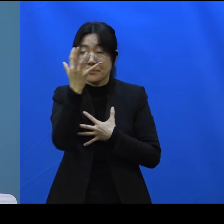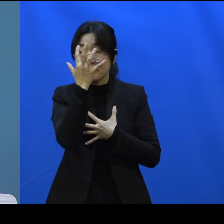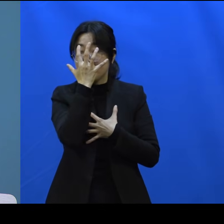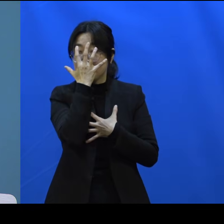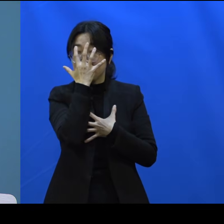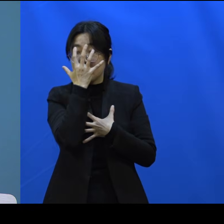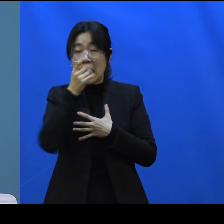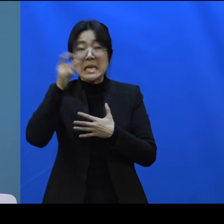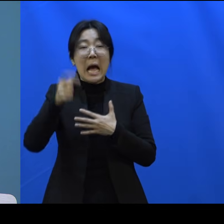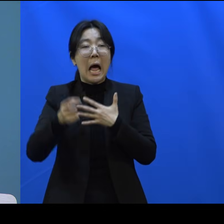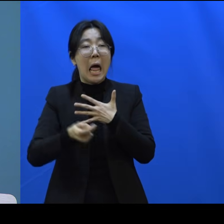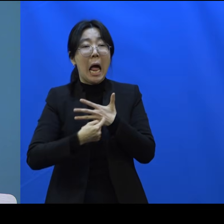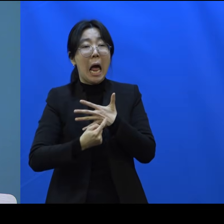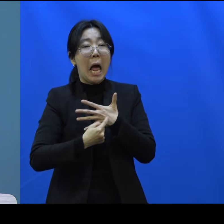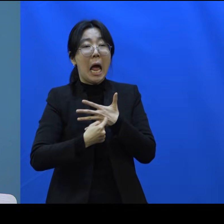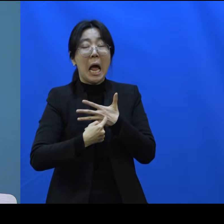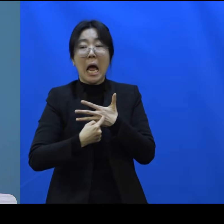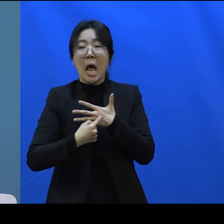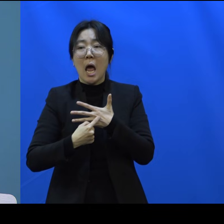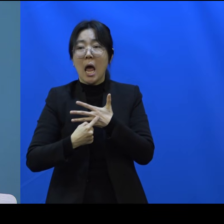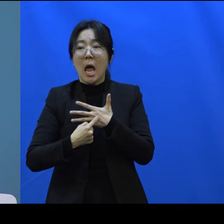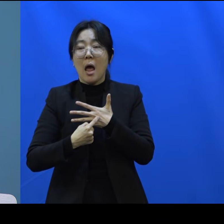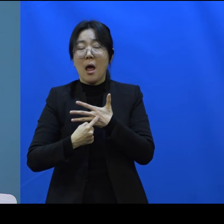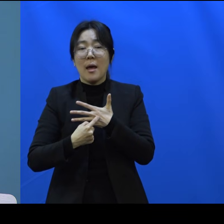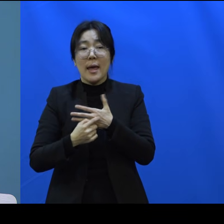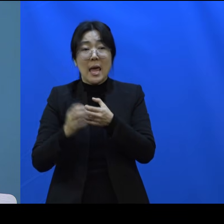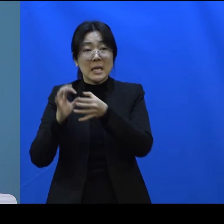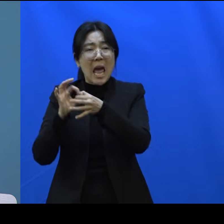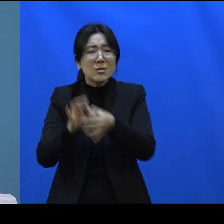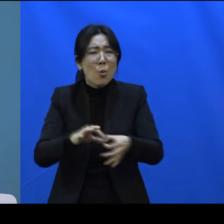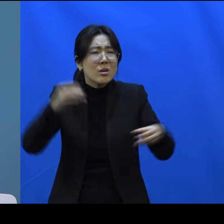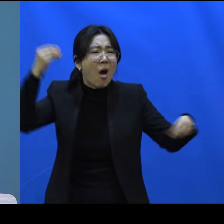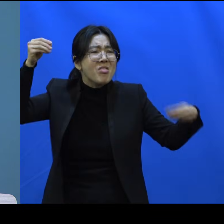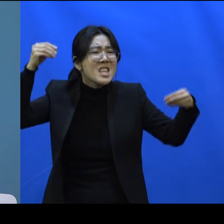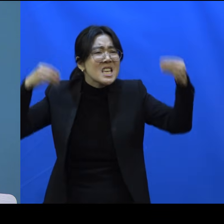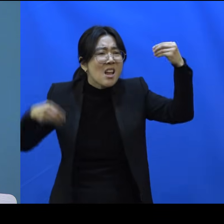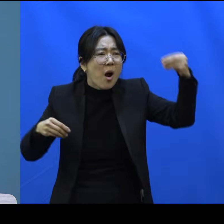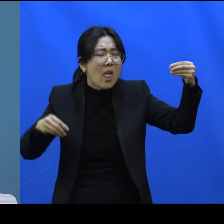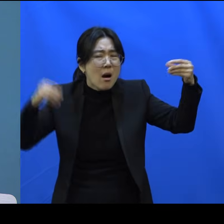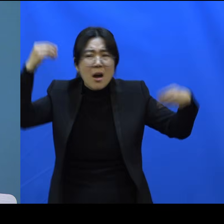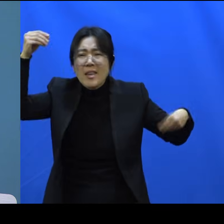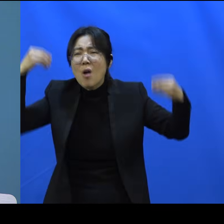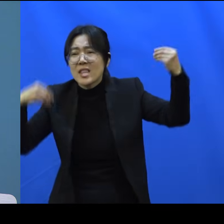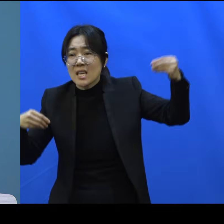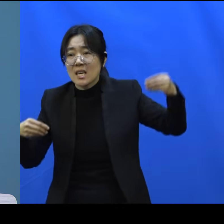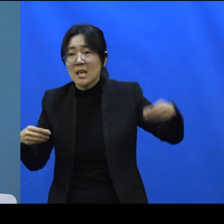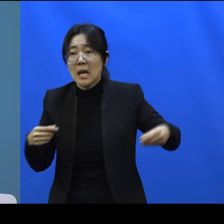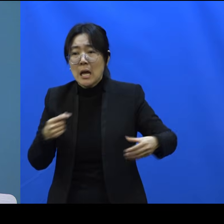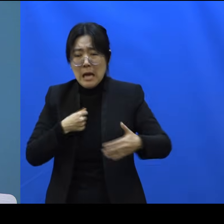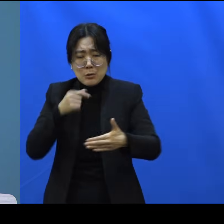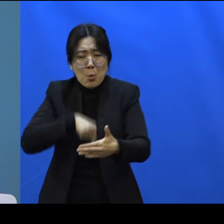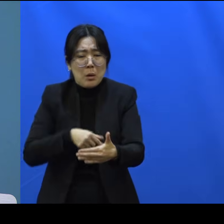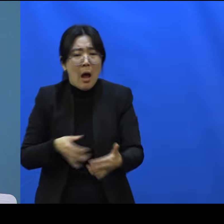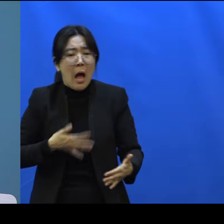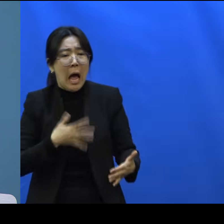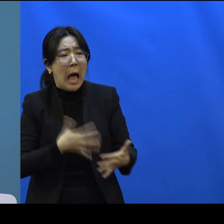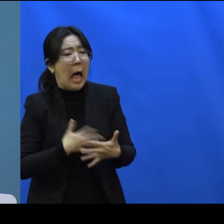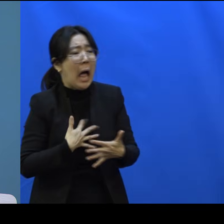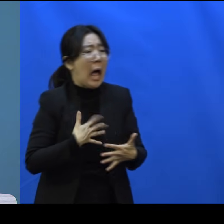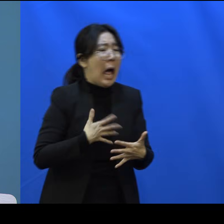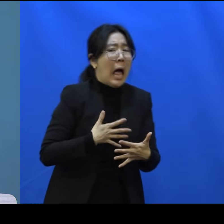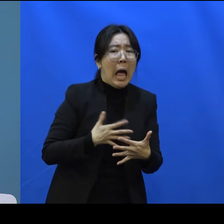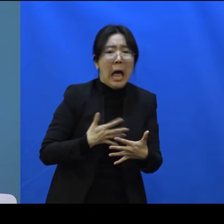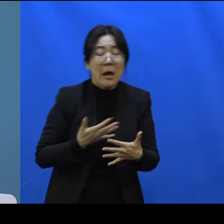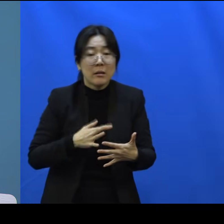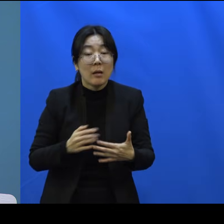있습니다. 약한데 강한 척 하는 거예요. 그럼 계속 연기하는 겁니다. 여러분, 강한 척 하는 것과 강한 것은